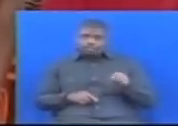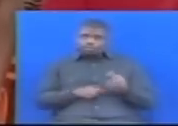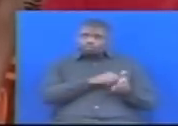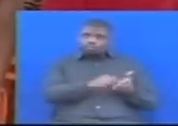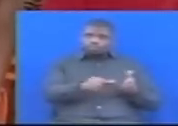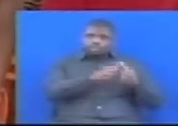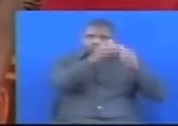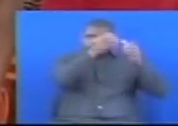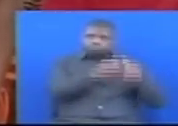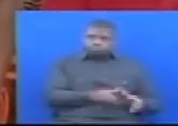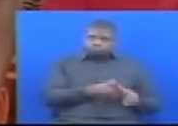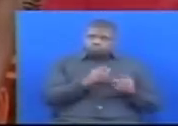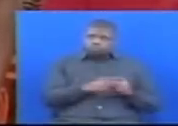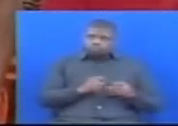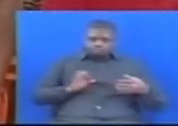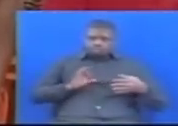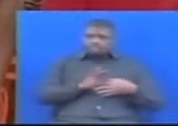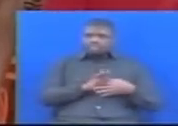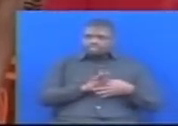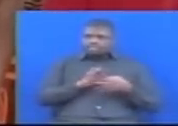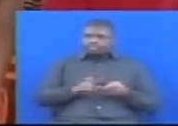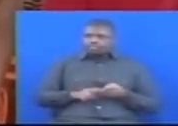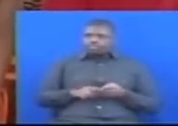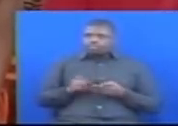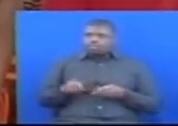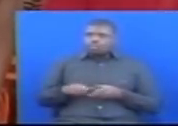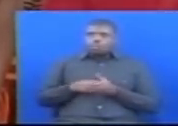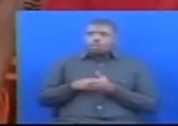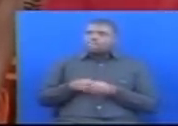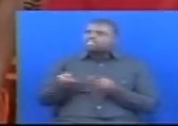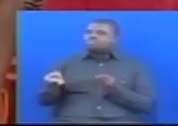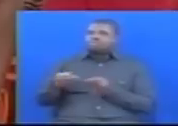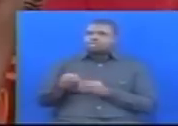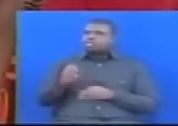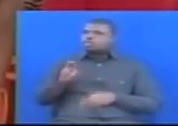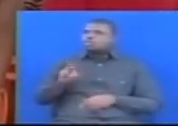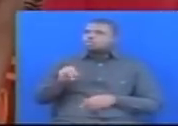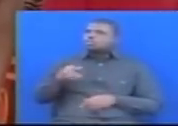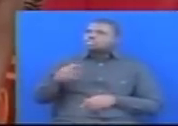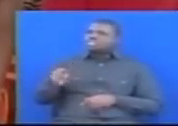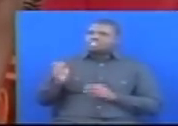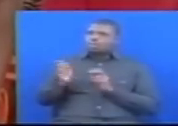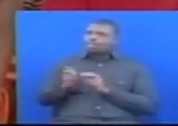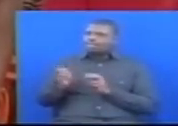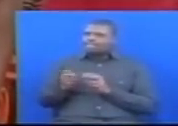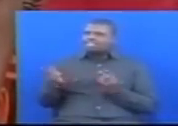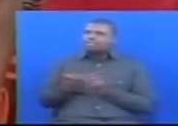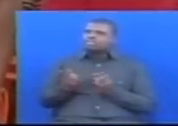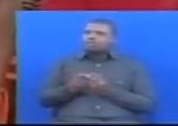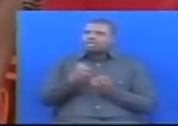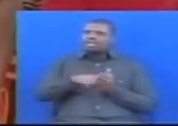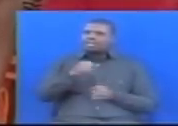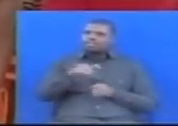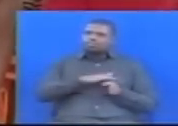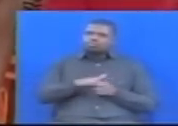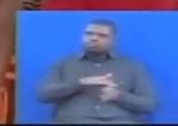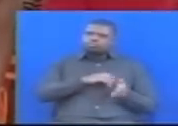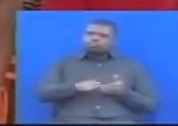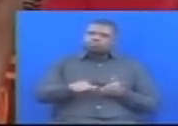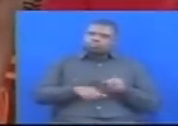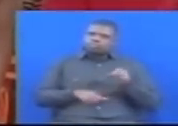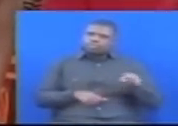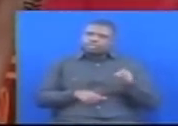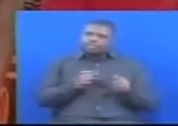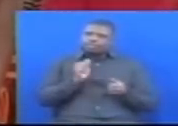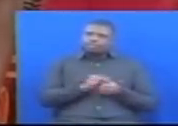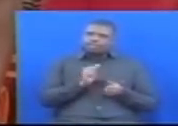wanaojinunulia nguzo na kuunganishwa wasio wanapewa units za umeme sambamba na ile gharama waliotumia kununua nguzo ambazo